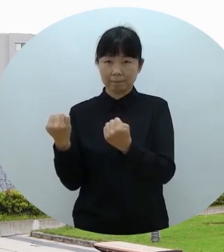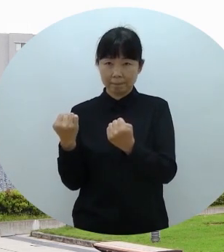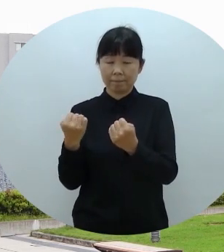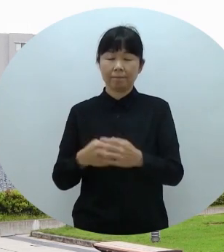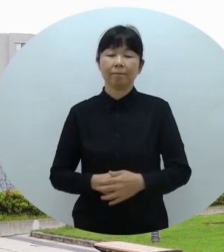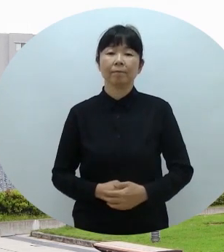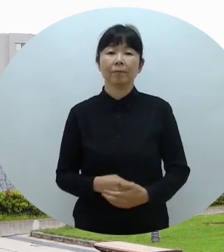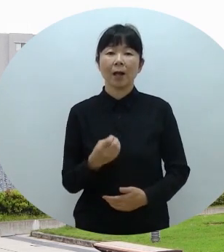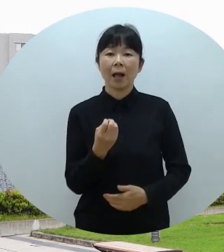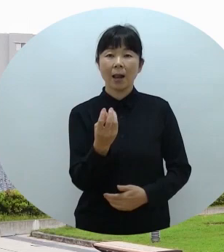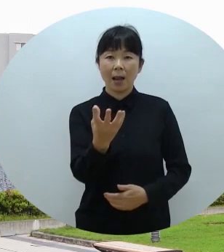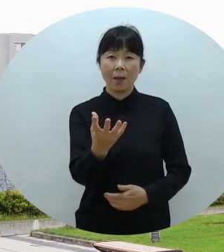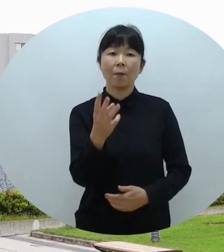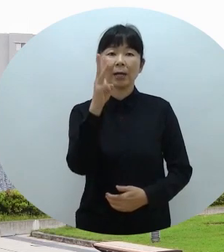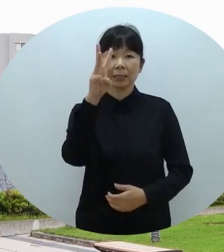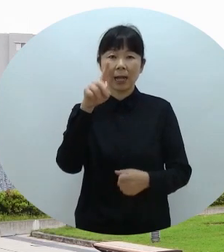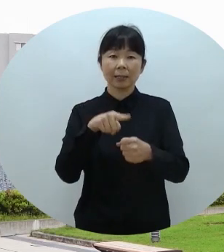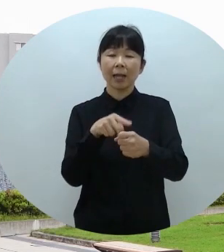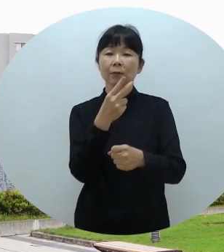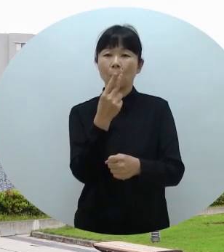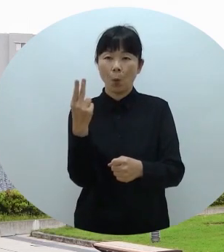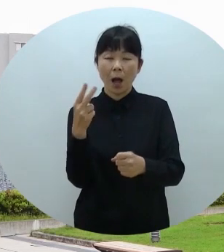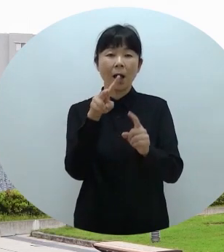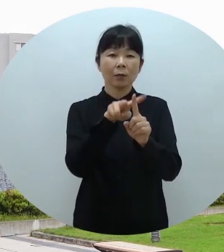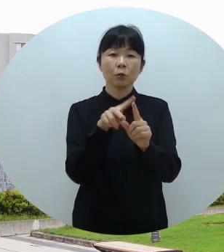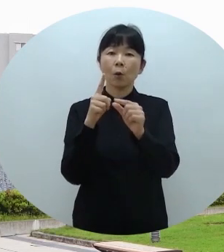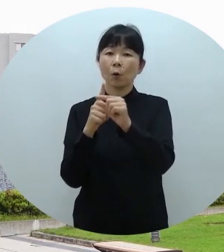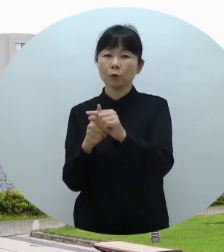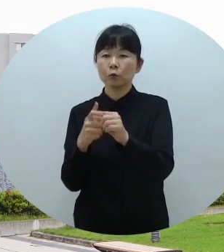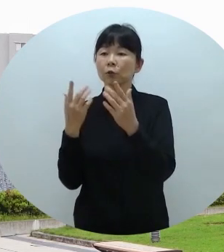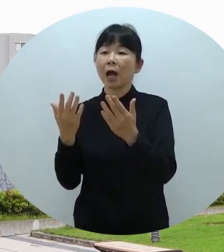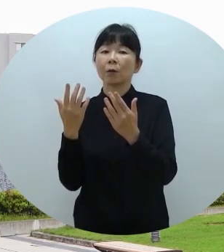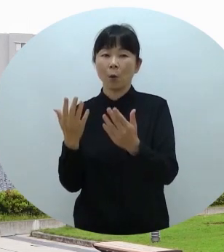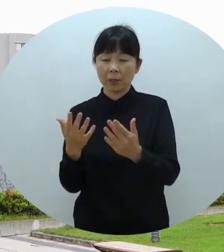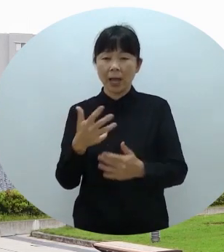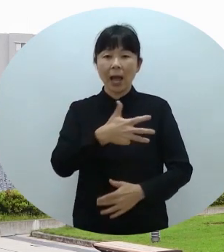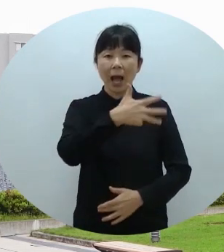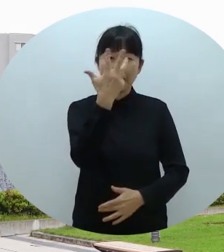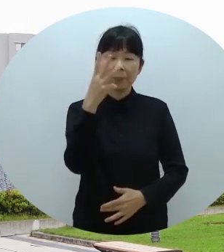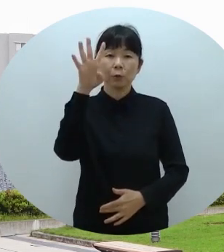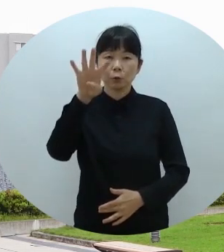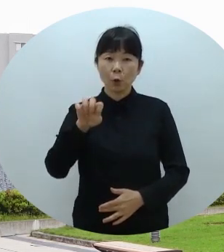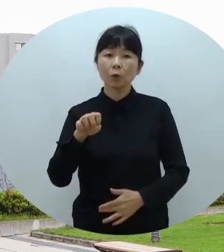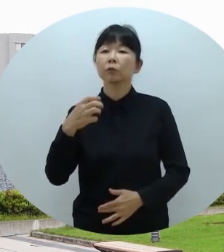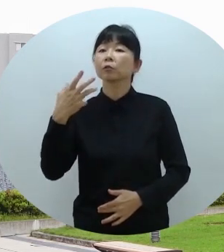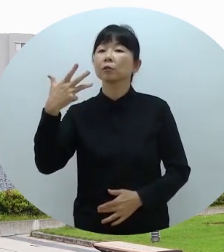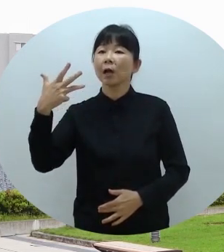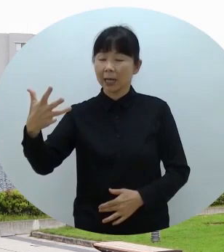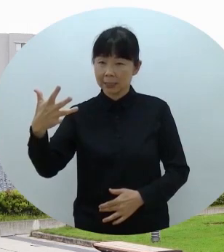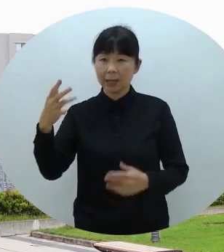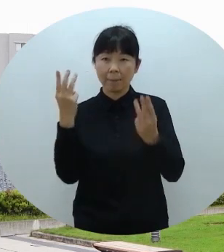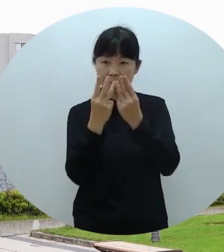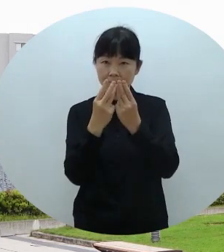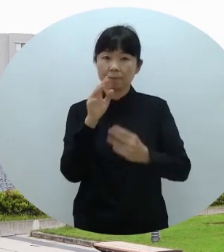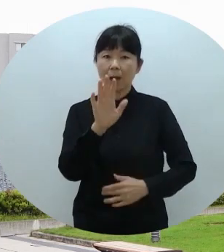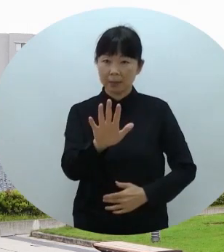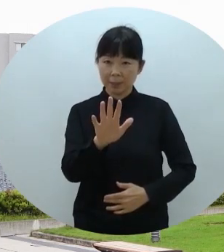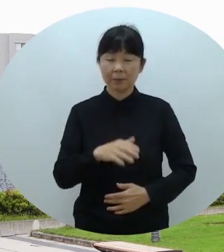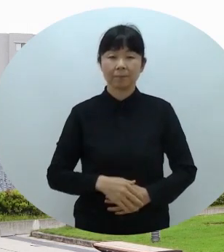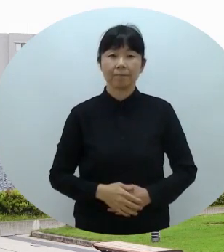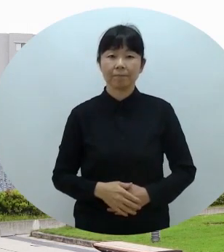くなっており、令和3年度は私立小中学校で848件を認知しました